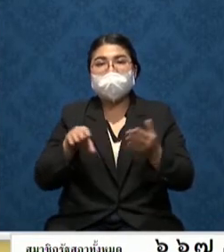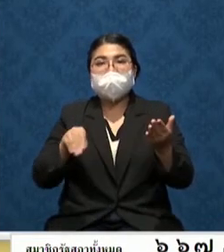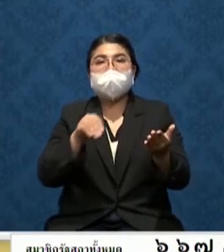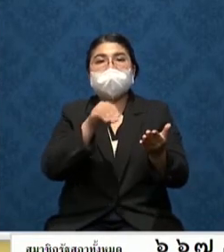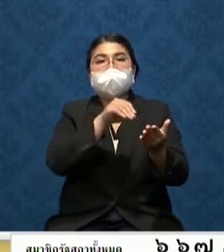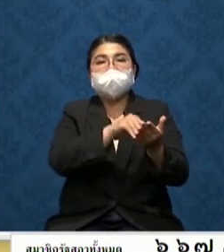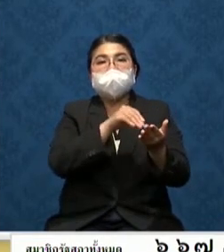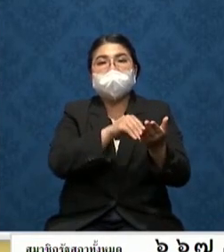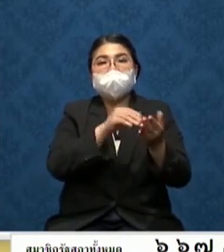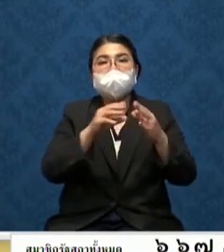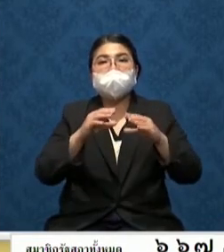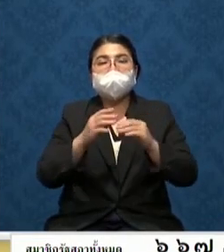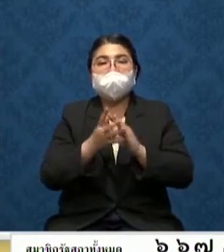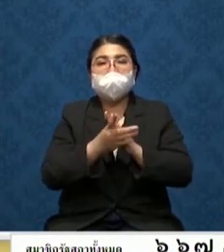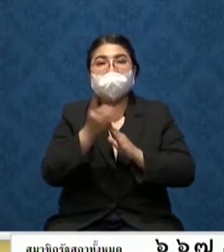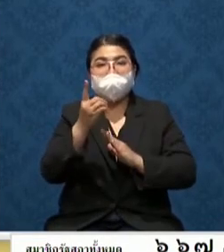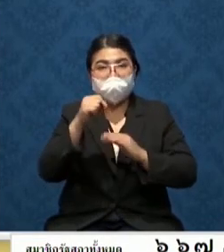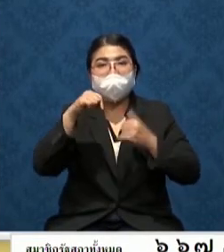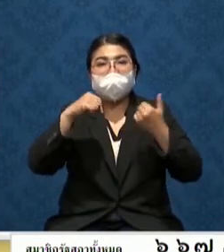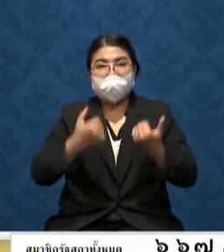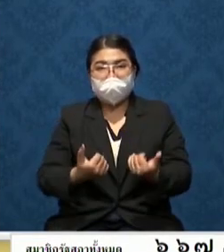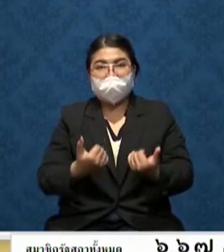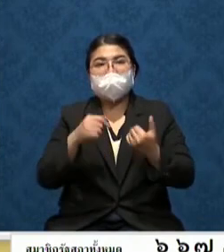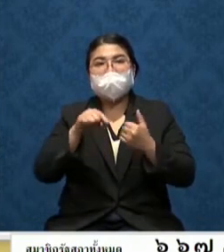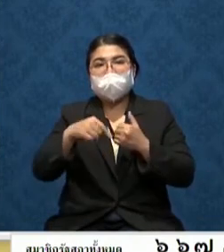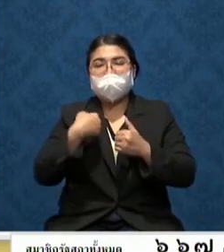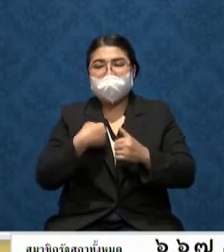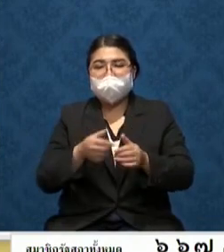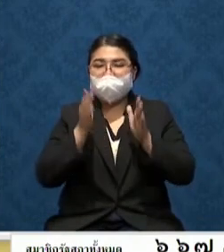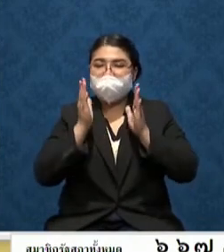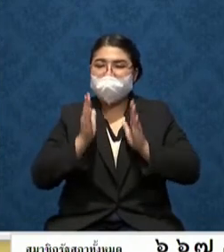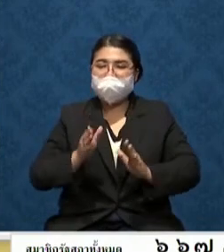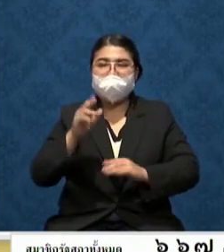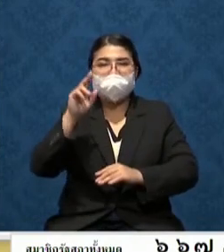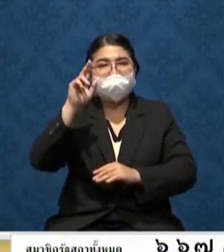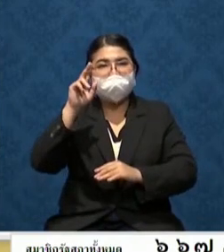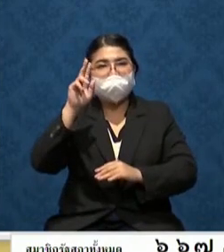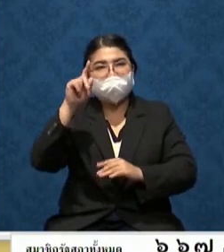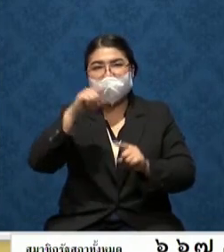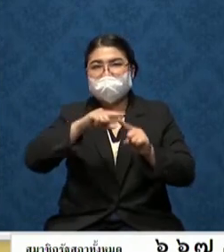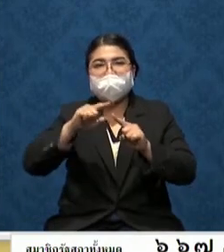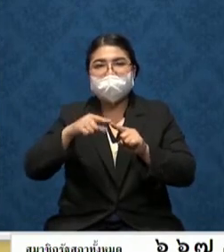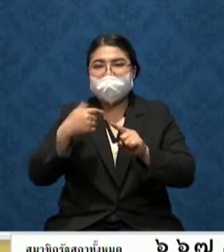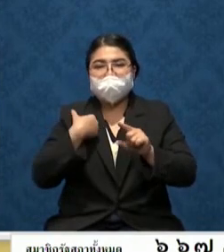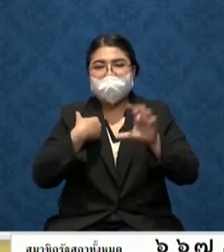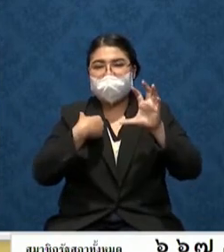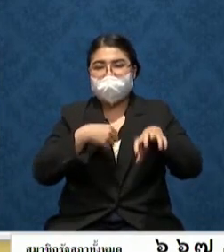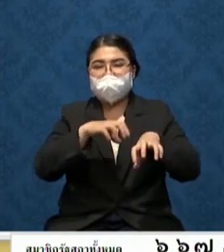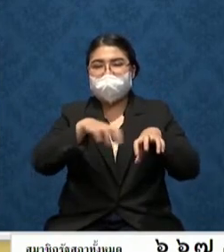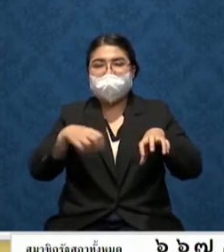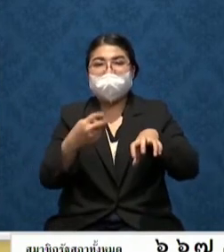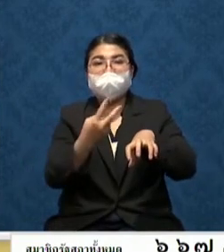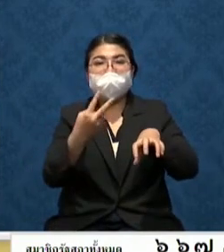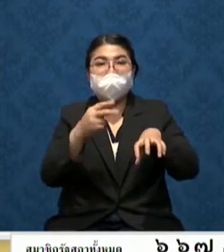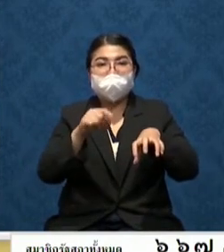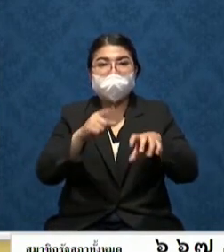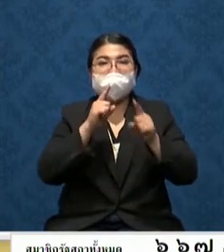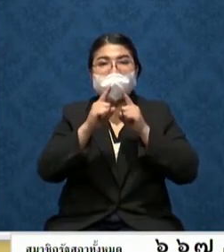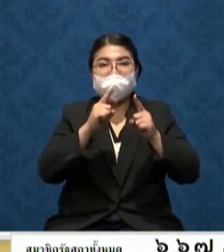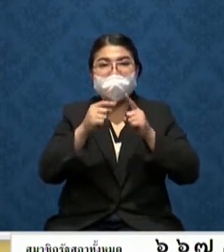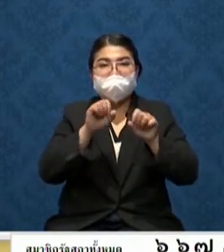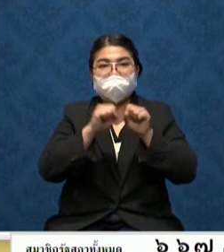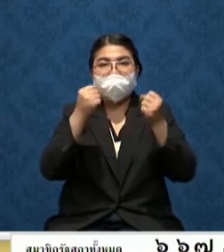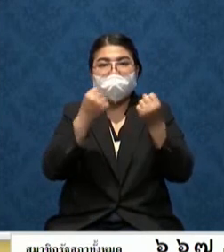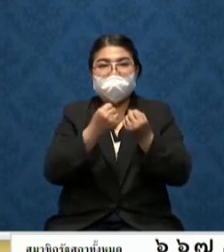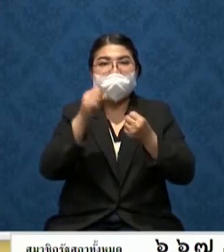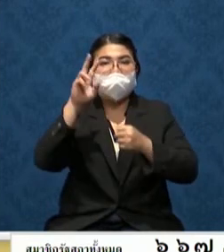บุคคลึ่็น องค่วิชชชีพ ส มนชน ก็ ออก ถแหงการ อยาง น้อย ที่ สุด้ว สอง องค่อน นะคะองค่อน แรก ก คือ สมาคม